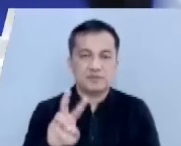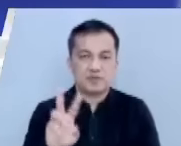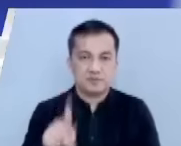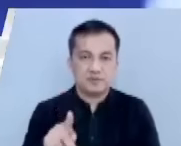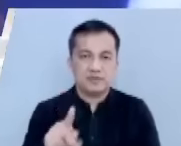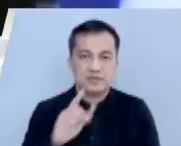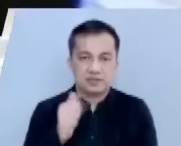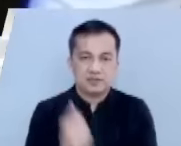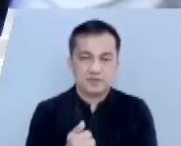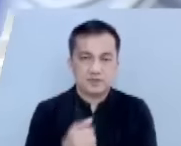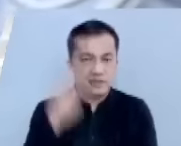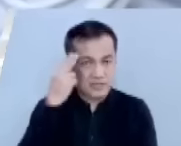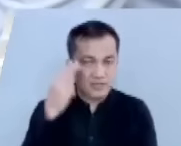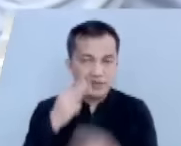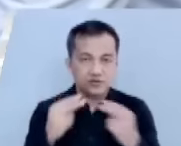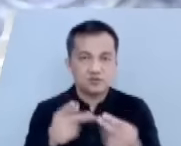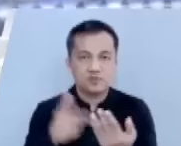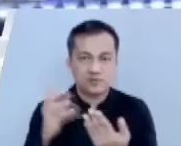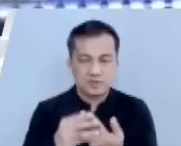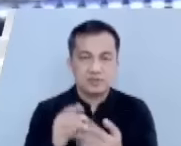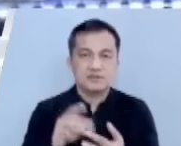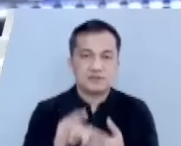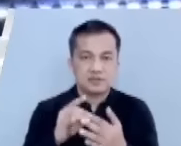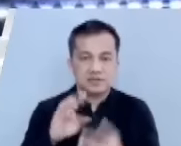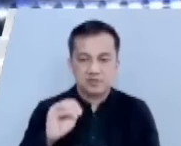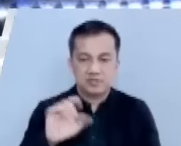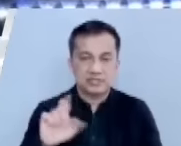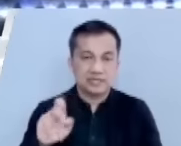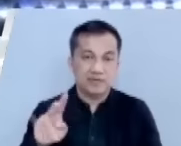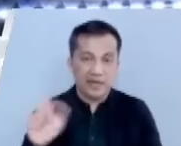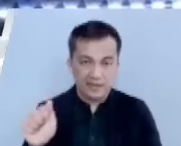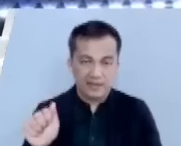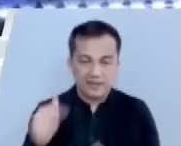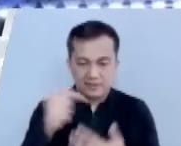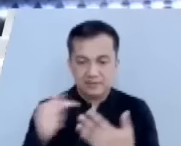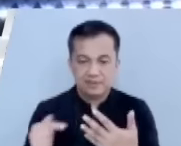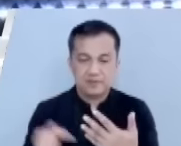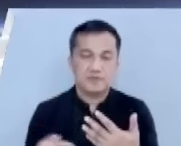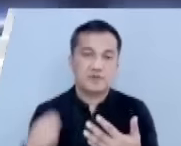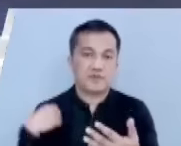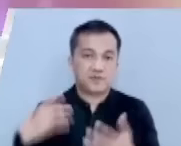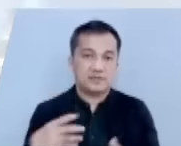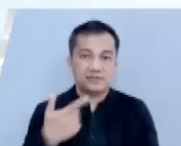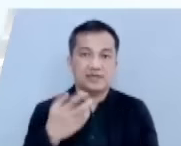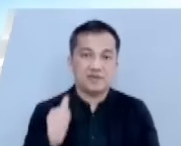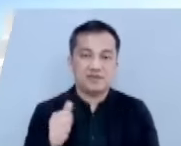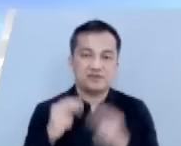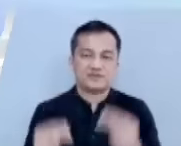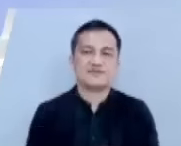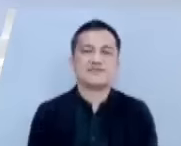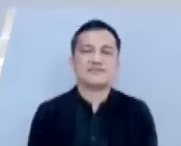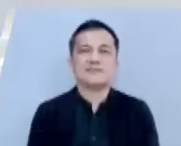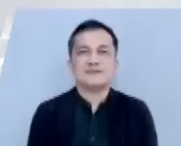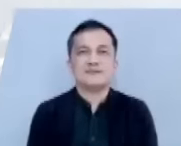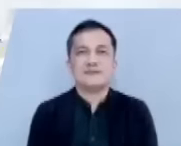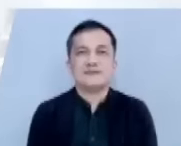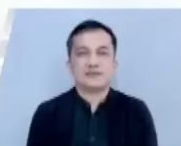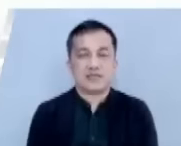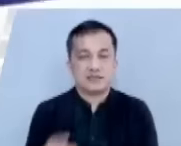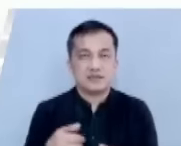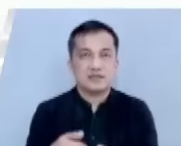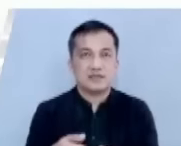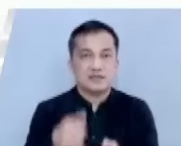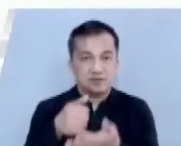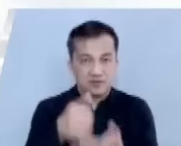News Programs and Specials, Michelle Seba, at iba pang opisyal ng GMA Integrated News. Ginawaran din ng Anak TV silang